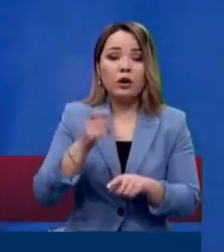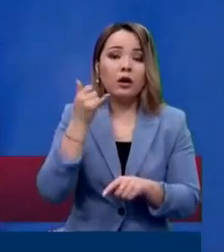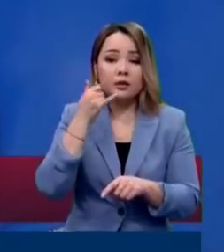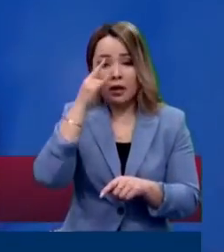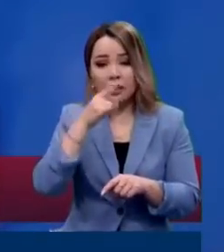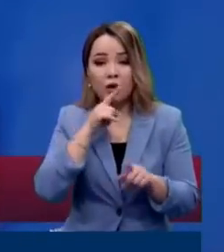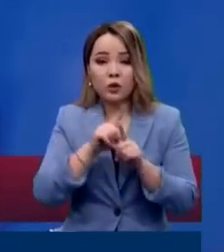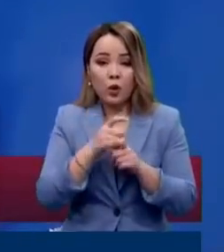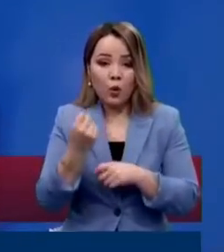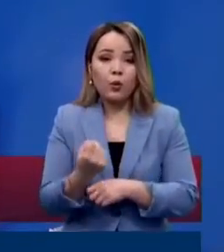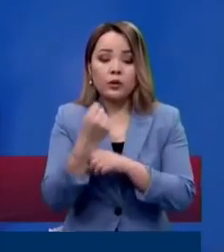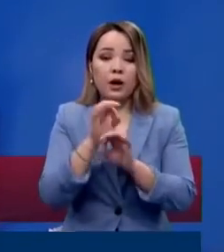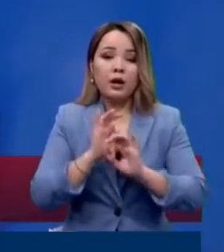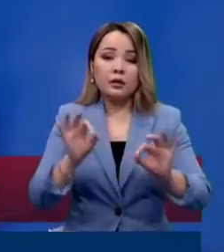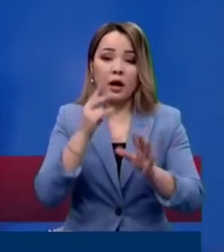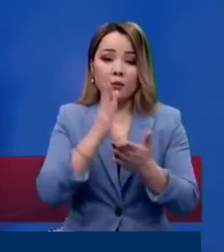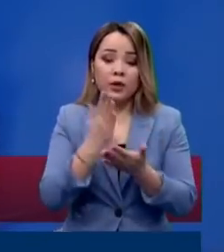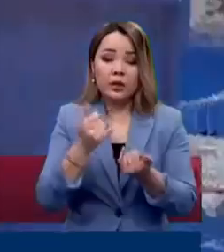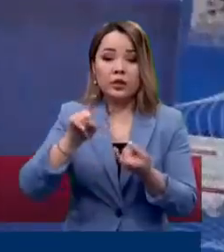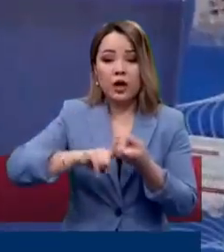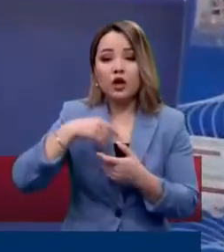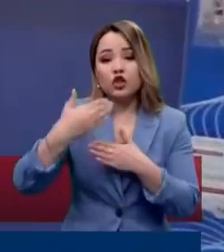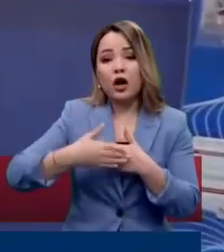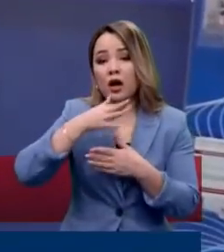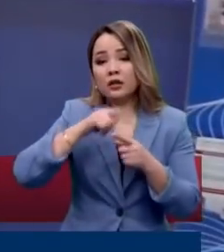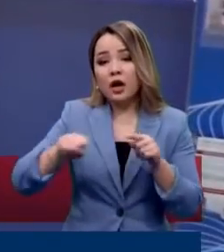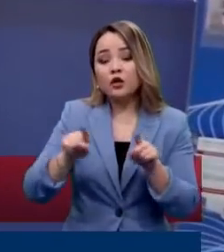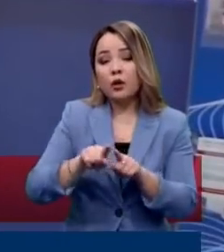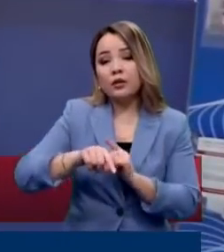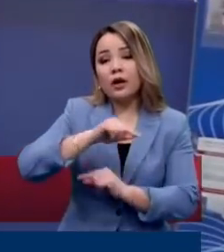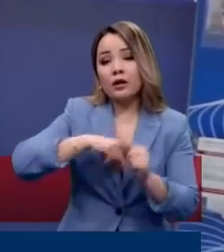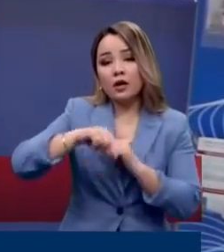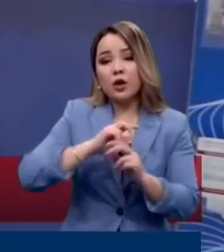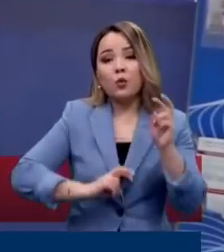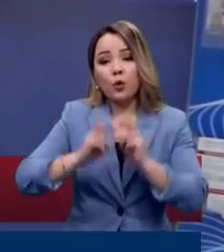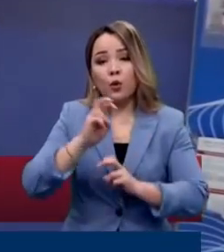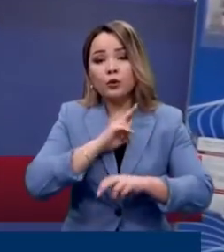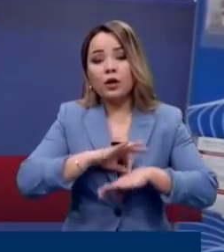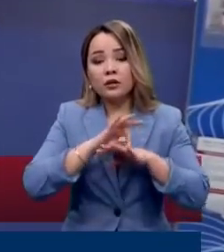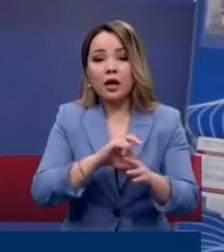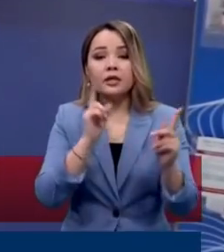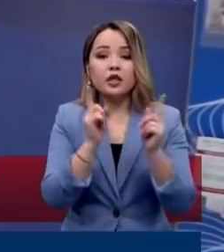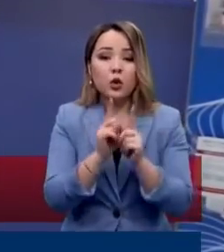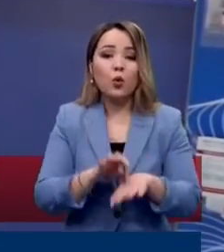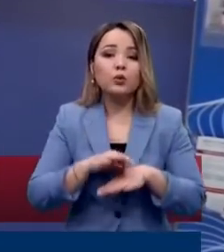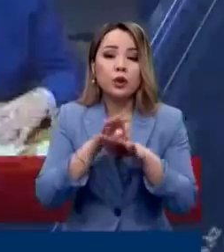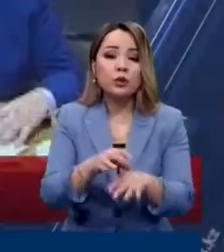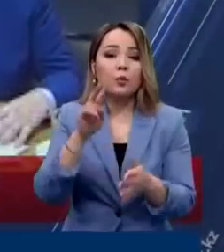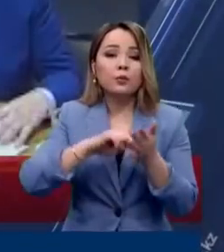оларды қолдайтындарын айтады. Тіпті жақын арада өңірлерге барып кәсіптік компаниялардың өкілдерімен кездесулер